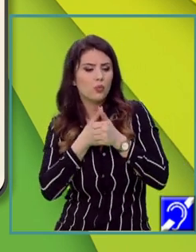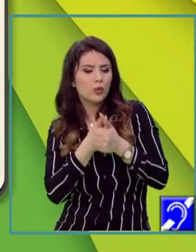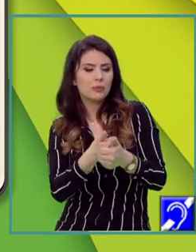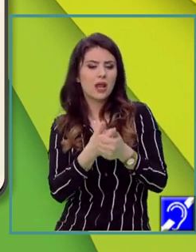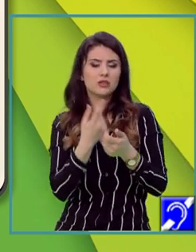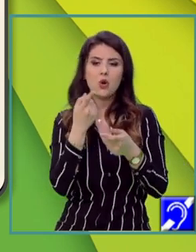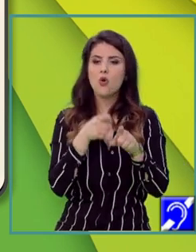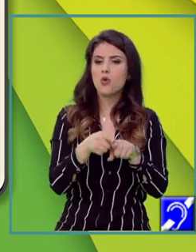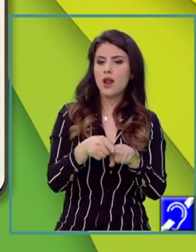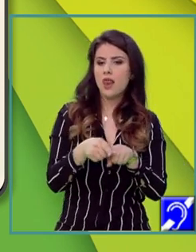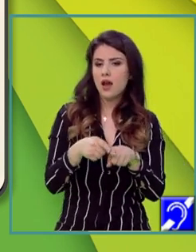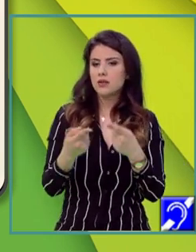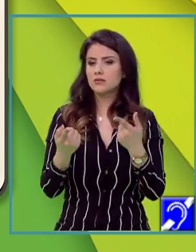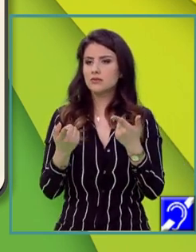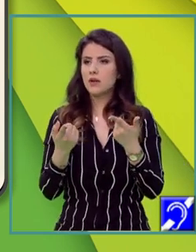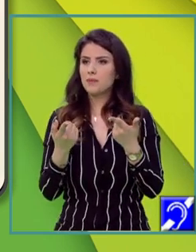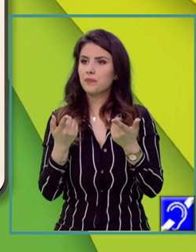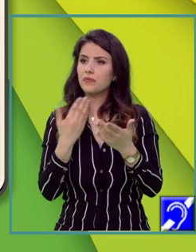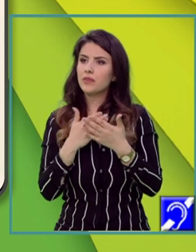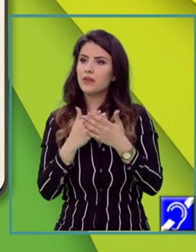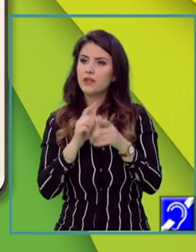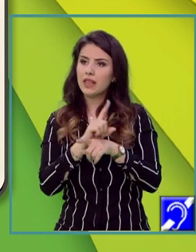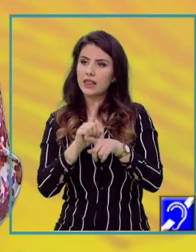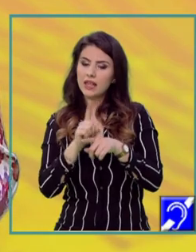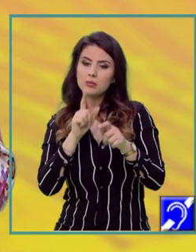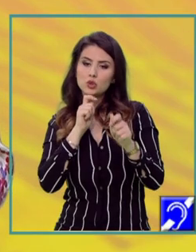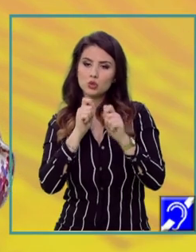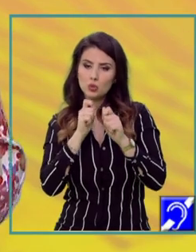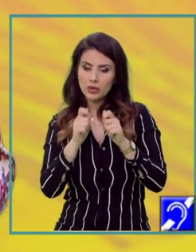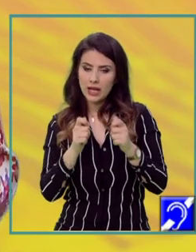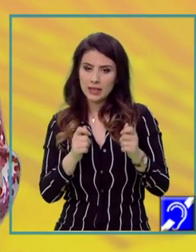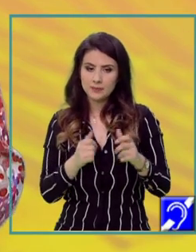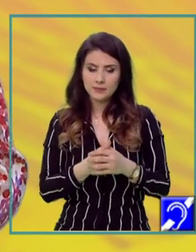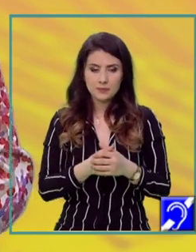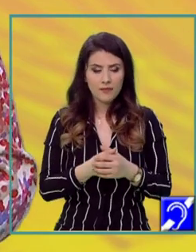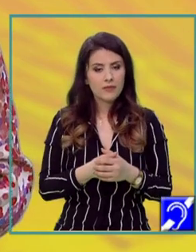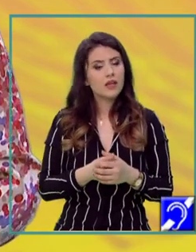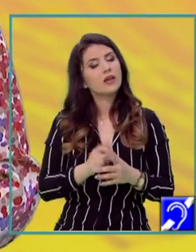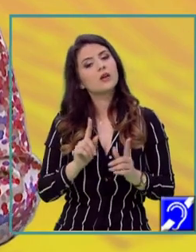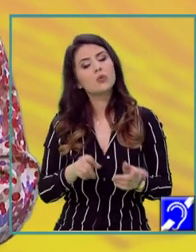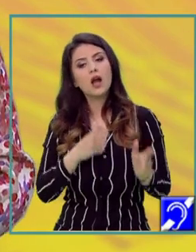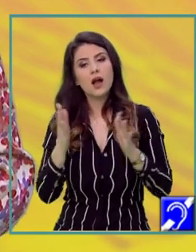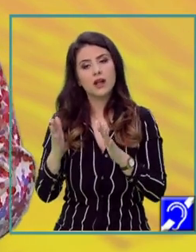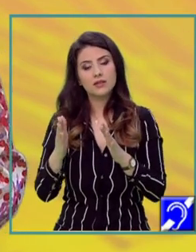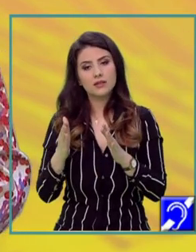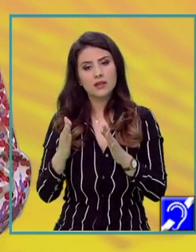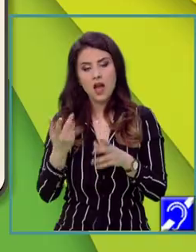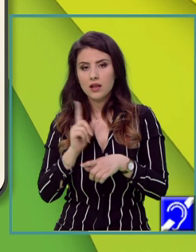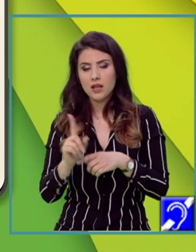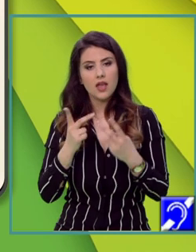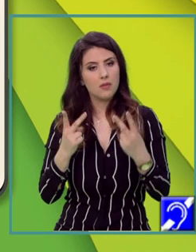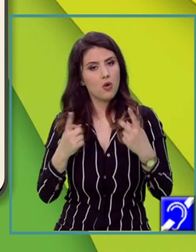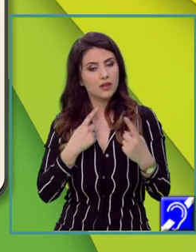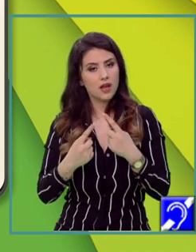cont o confesiune de tip jurnal un alt element important în discutarea relației dintre cele două timpuri